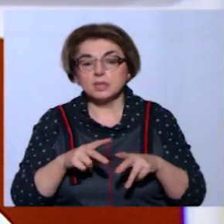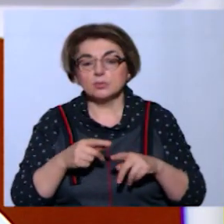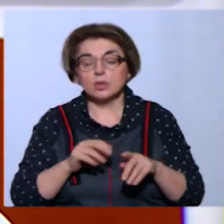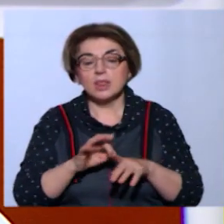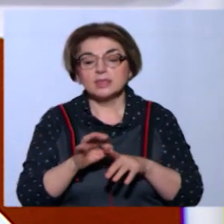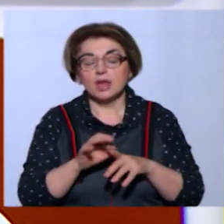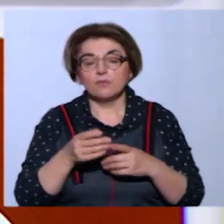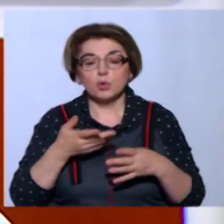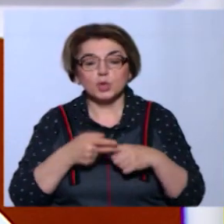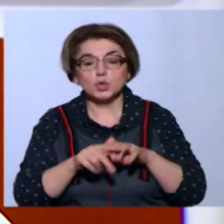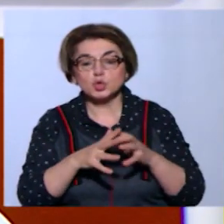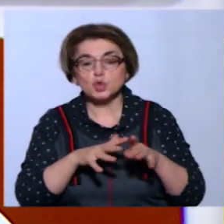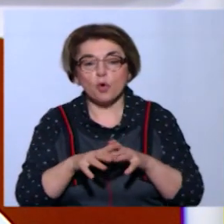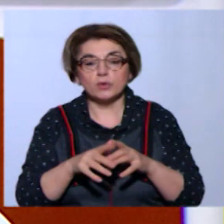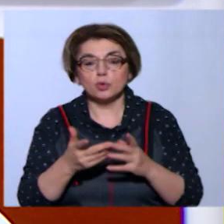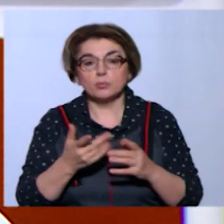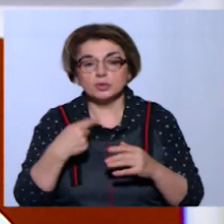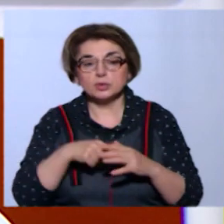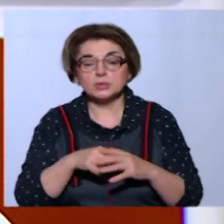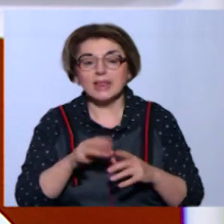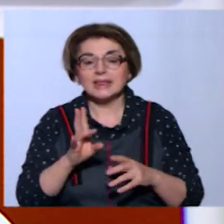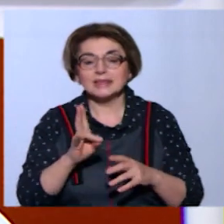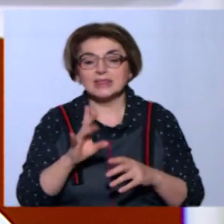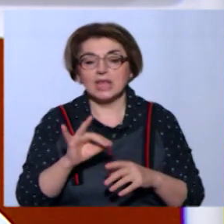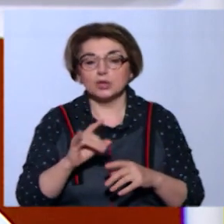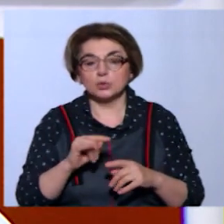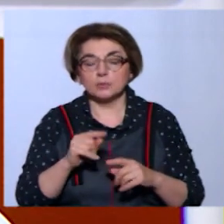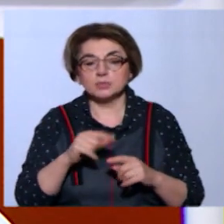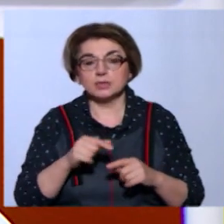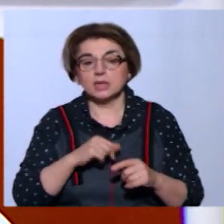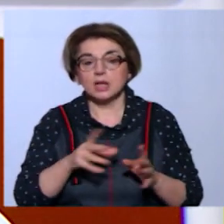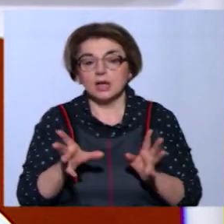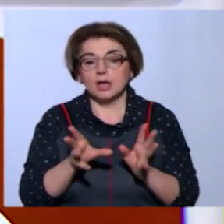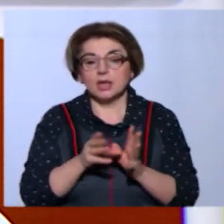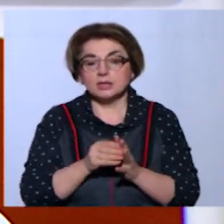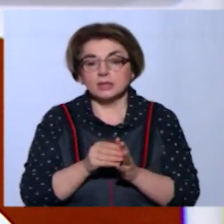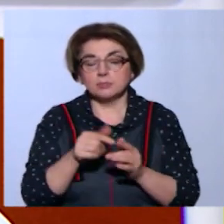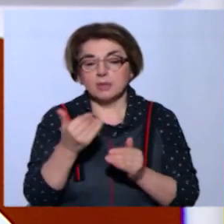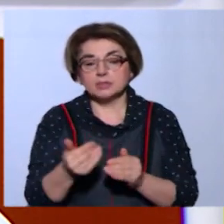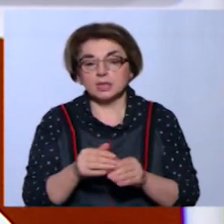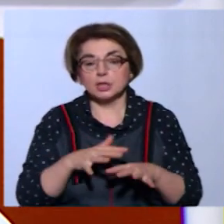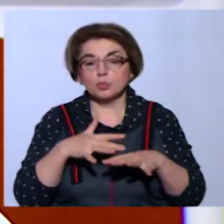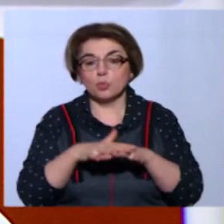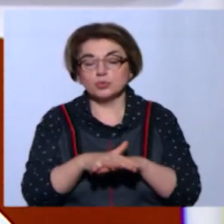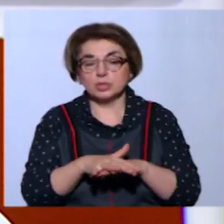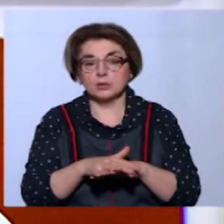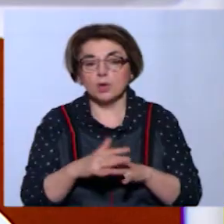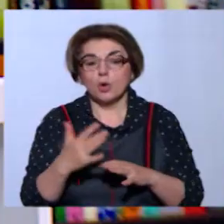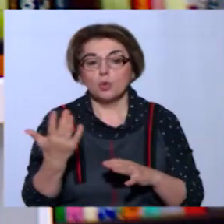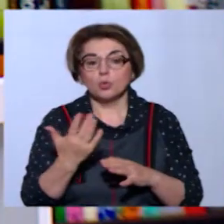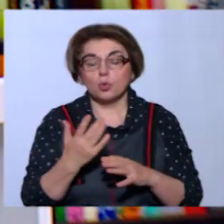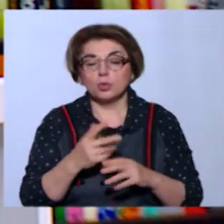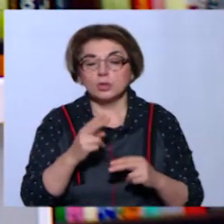ნერვული ქსოვილი კი შედგება ნეირონებისა და თანამგზავრი უჯრედებისაგან. ეხლა განვიხილოთ,